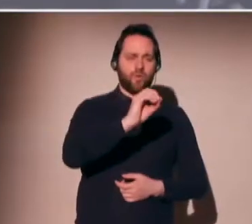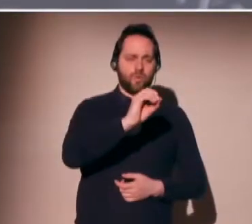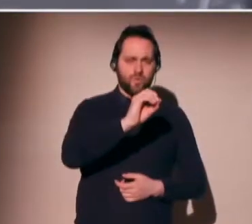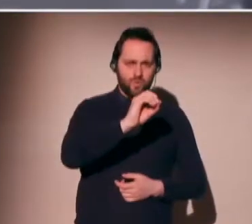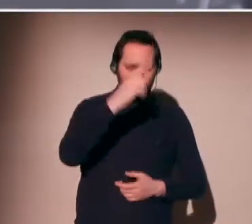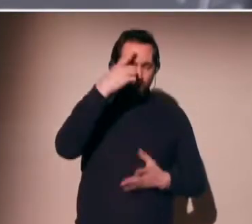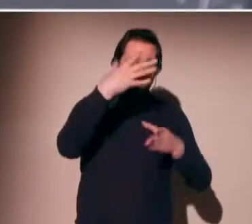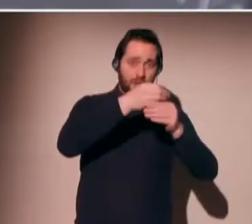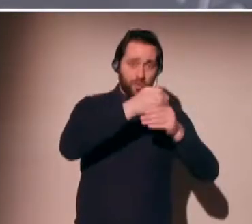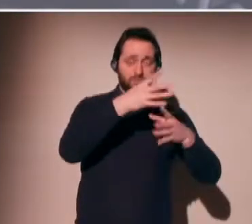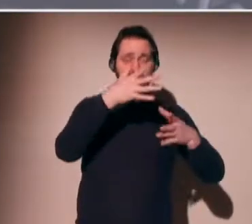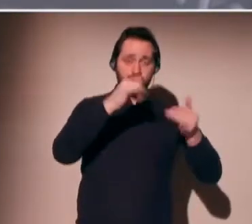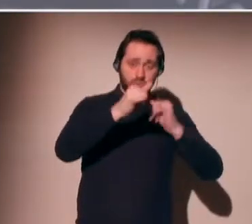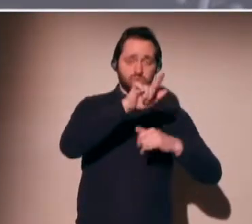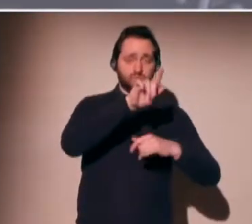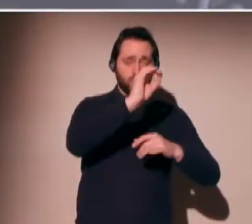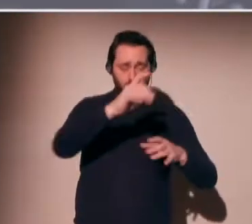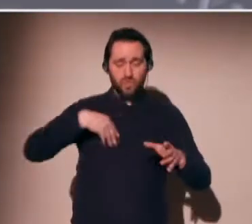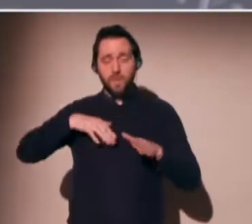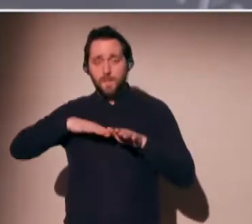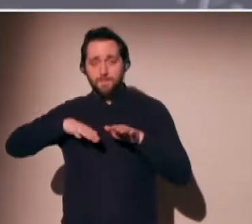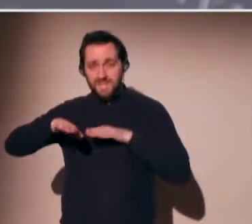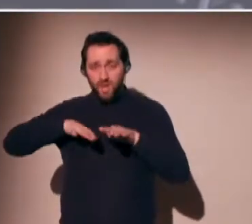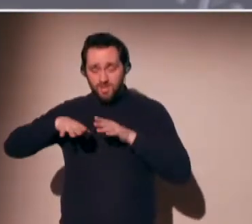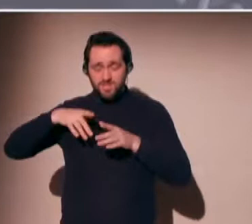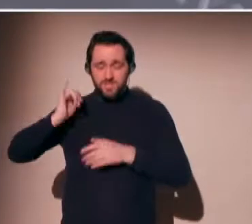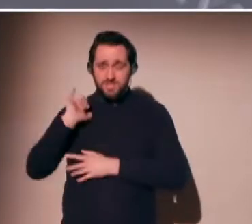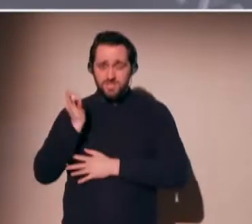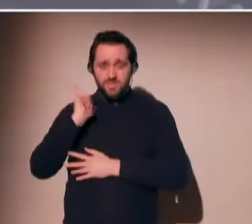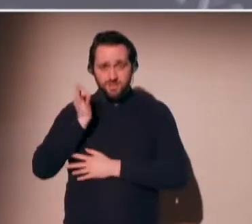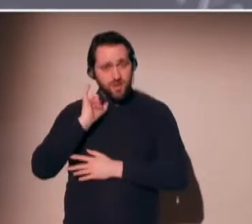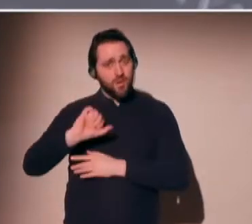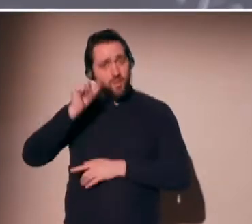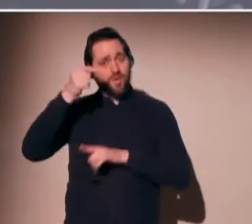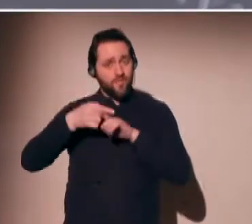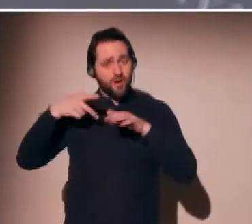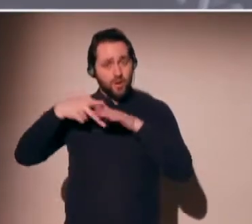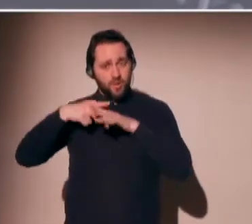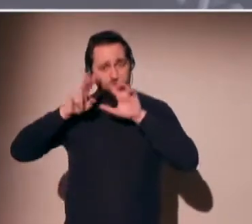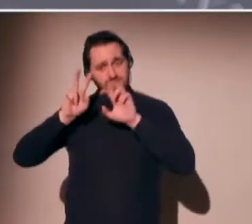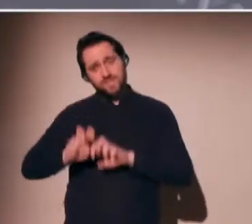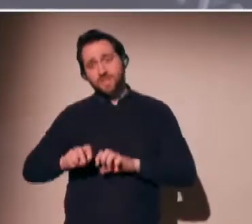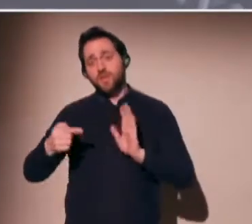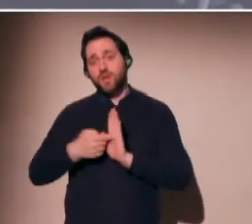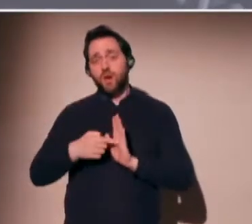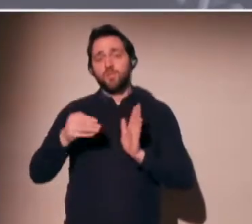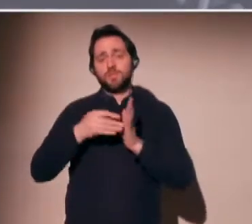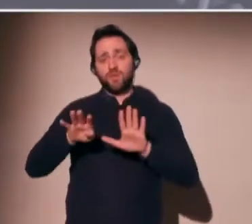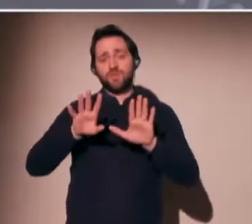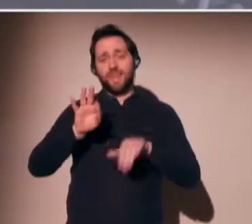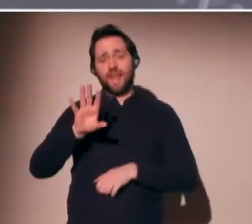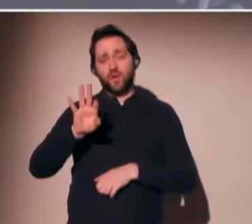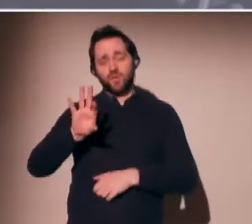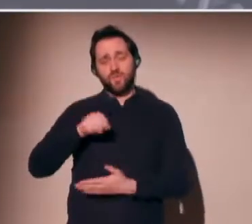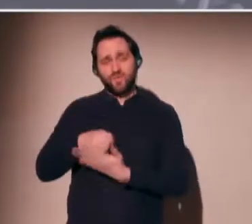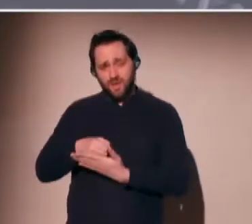Go correctement a en fait été présentée pour la première fois à la fin des années 50 par Arthur Samuel avec un programme qui apprenait à